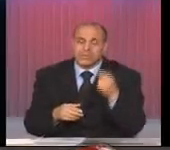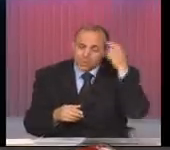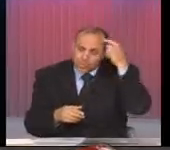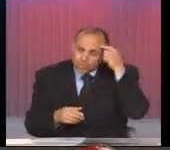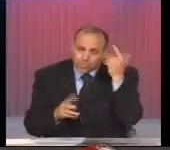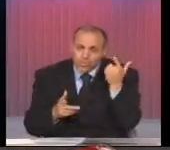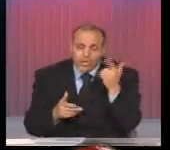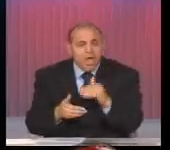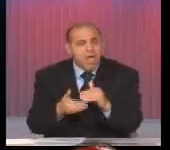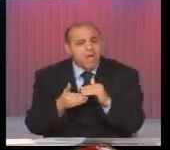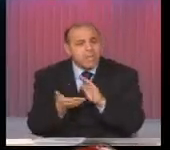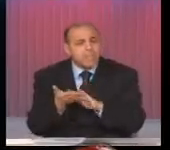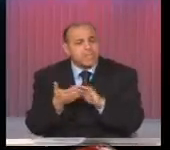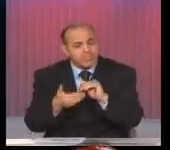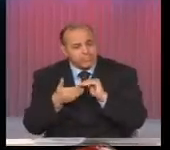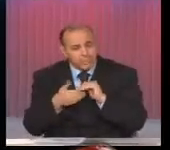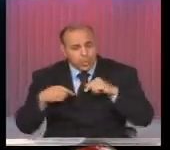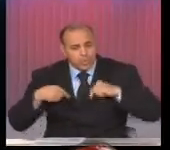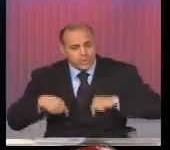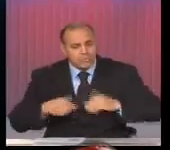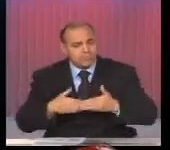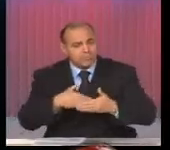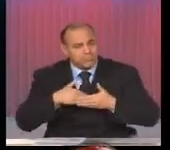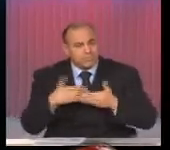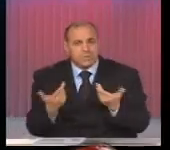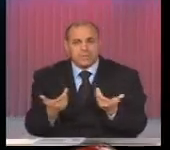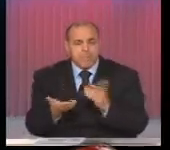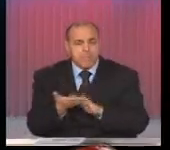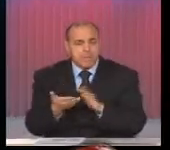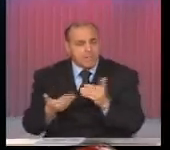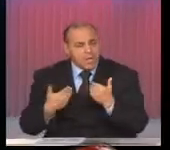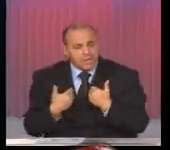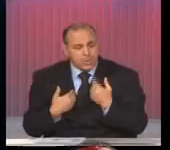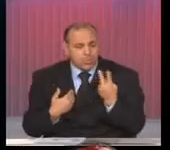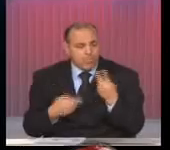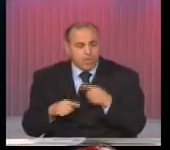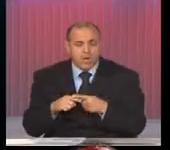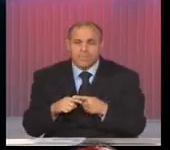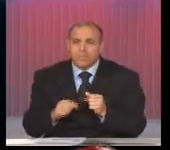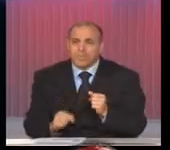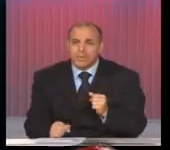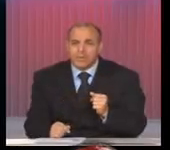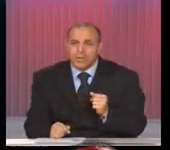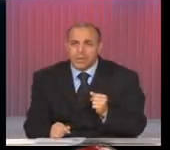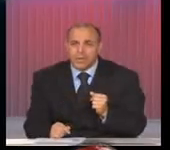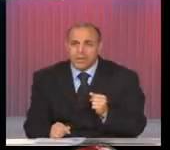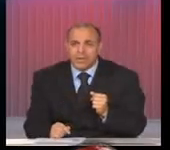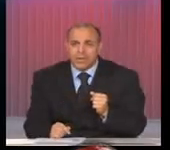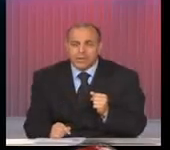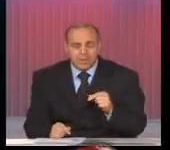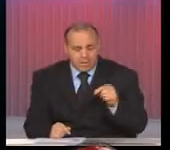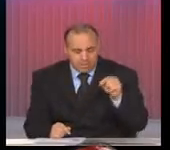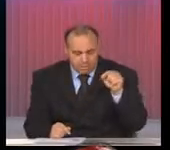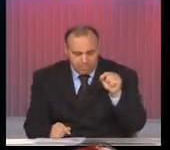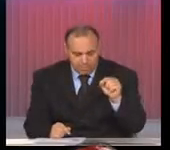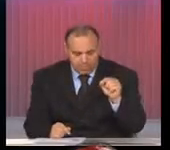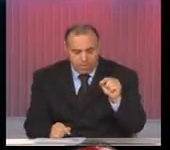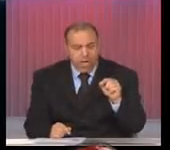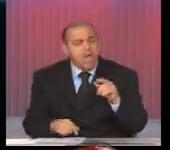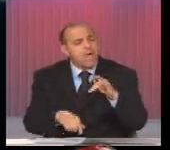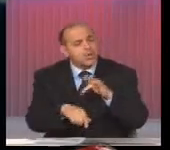اللي الناس أخذت المنح نتاعها وتضرت الواحد نتاعها باش تعاود تاخذ المنح مرة ثانية وتوقع معناها جبر